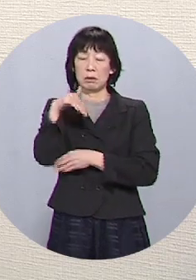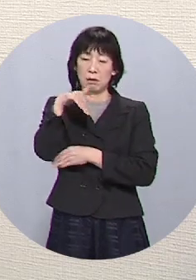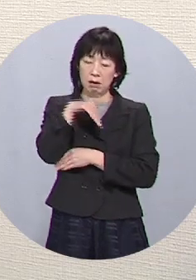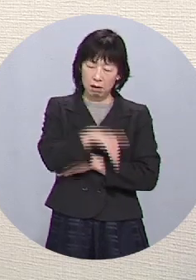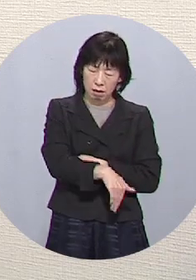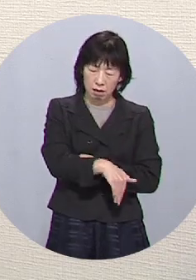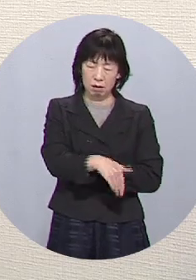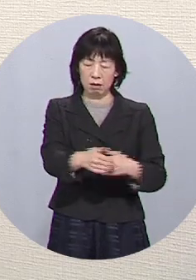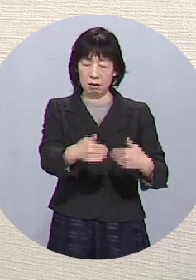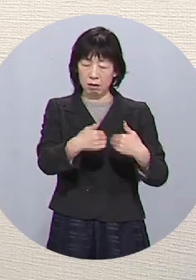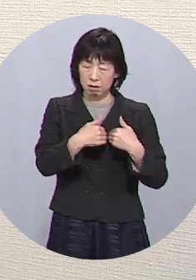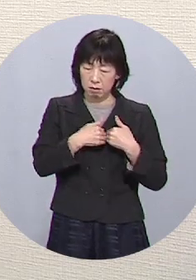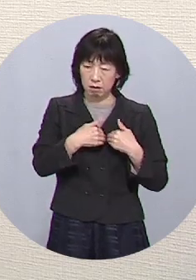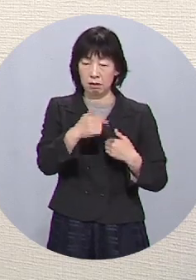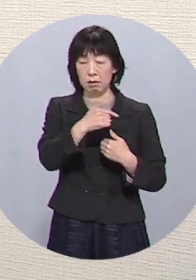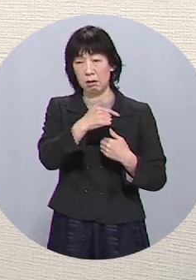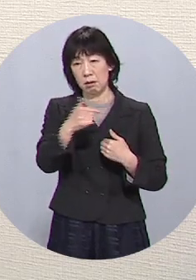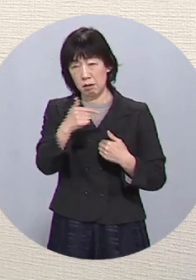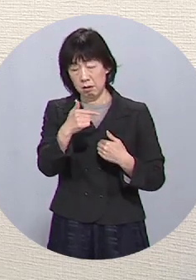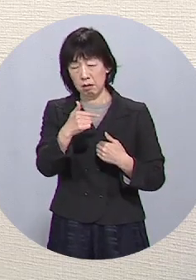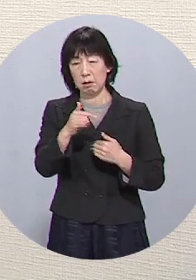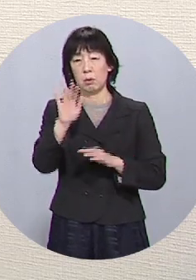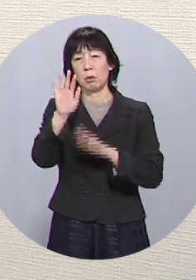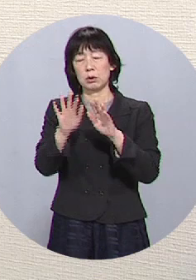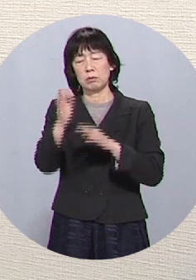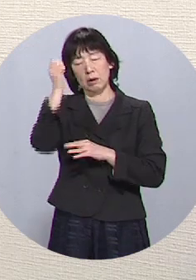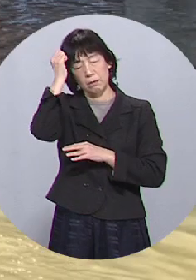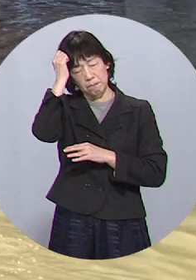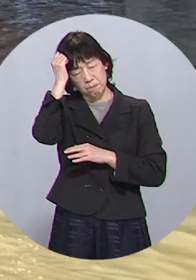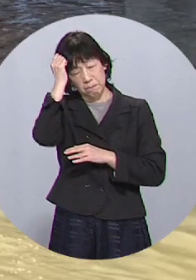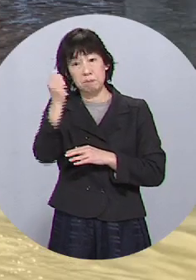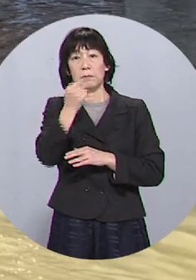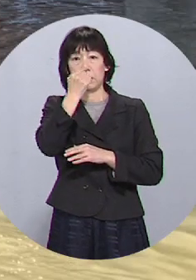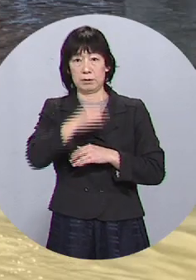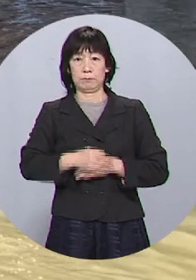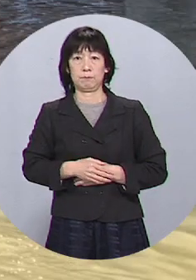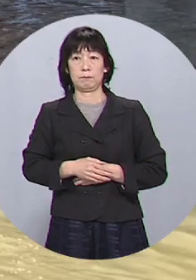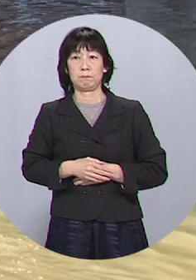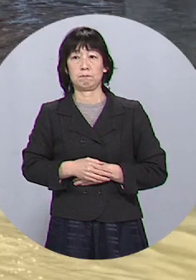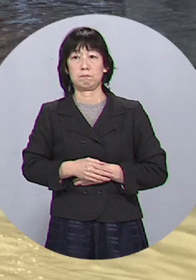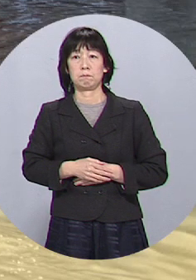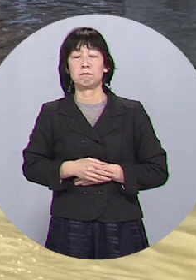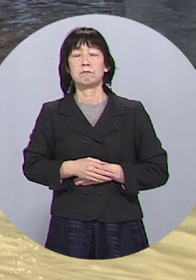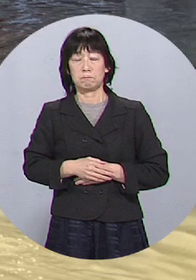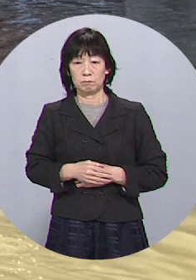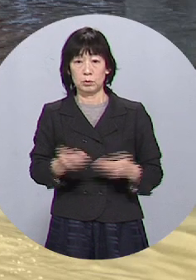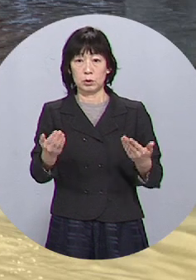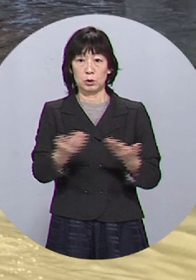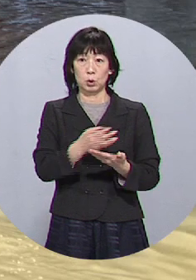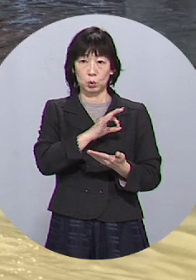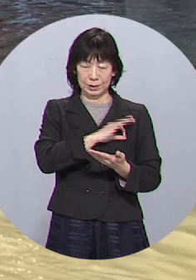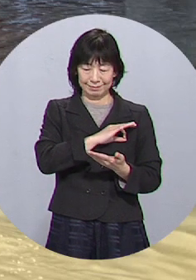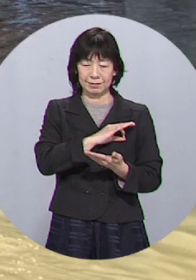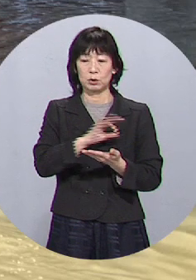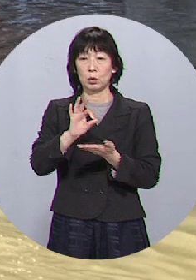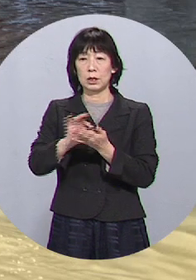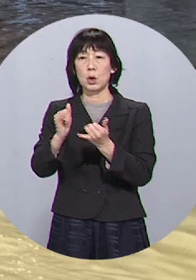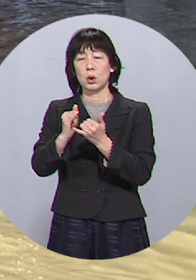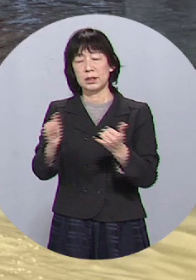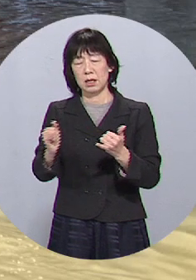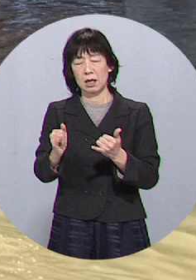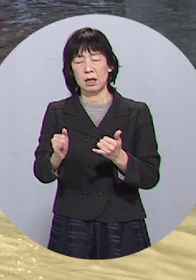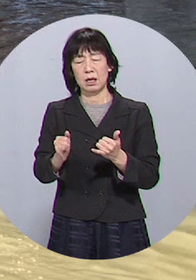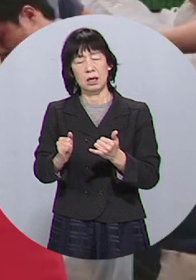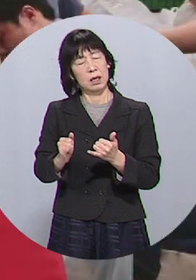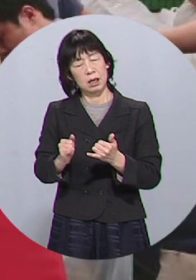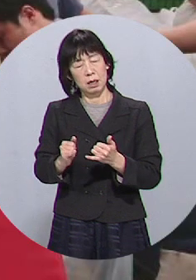が今もよく鮮明に覚えているところです。 職員と施設の利用者に悲壮感と無力